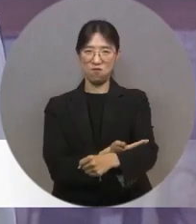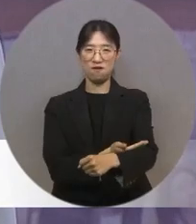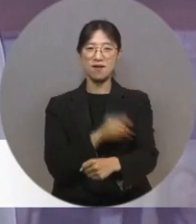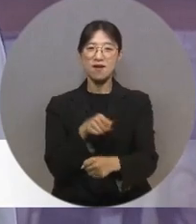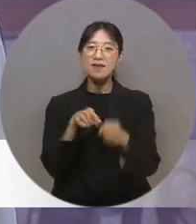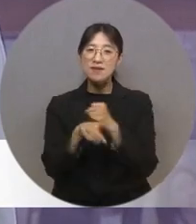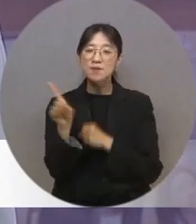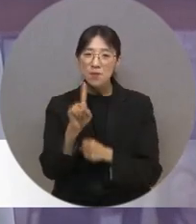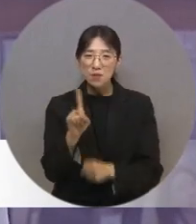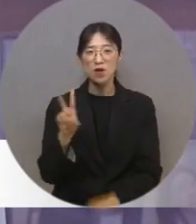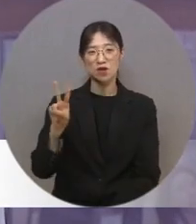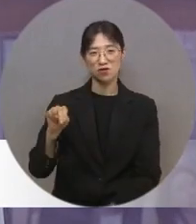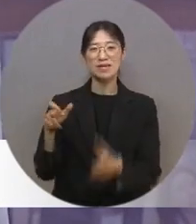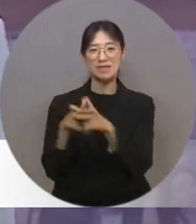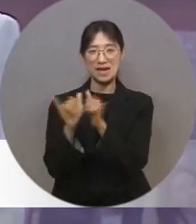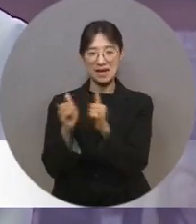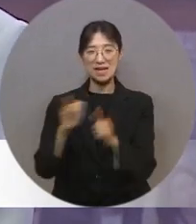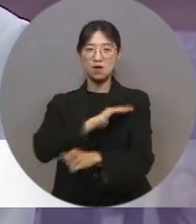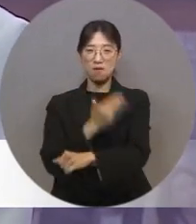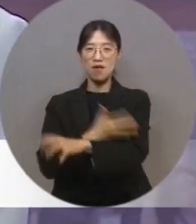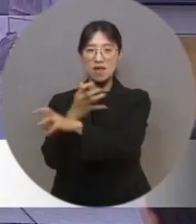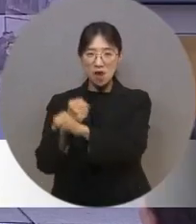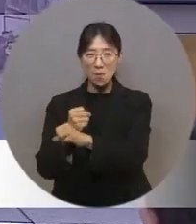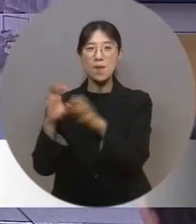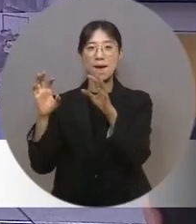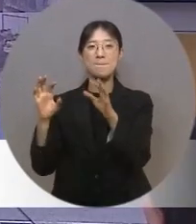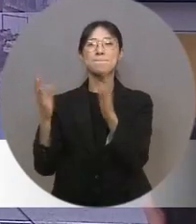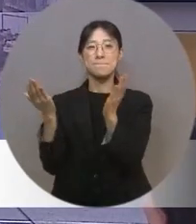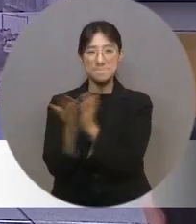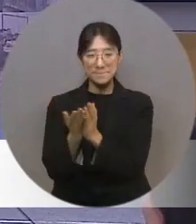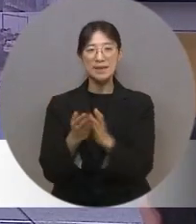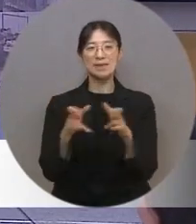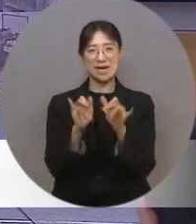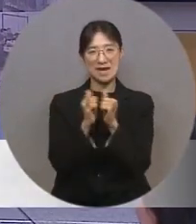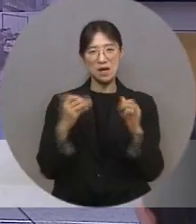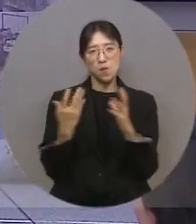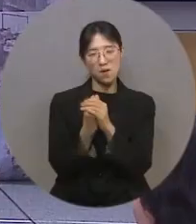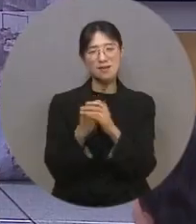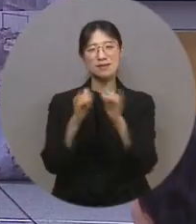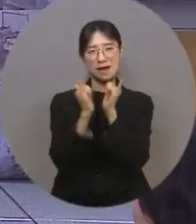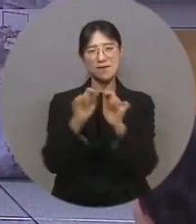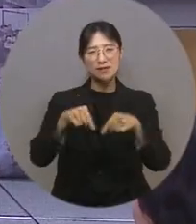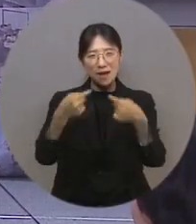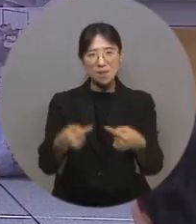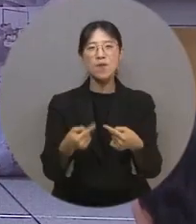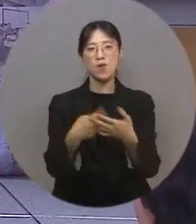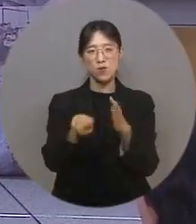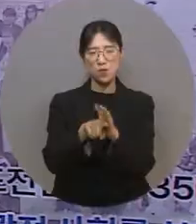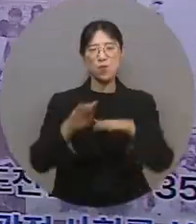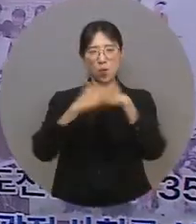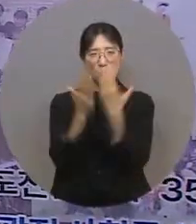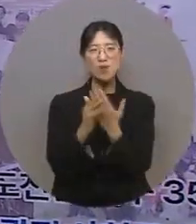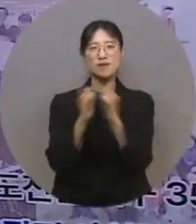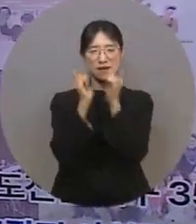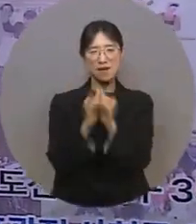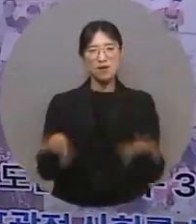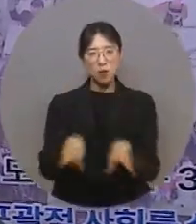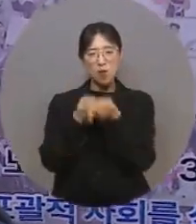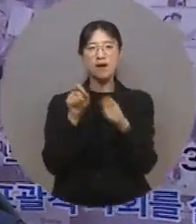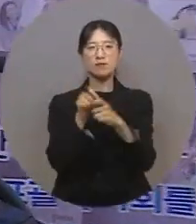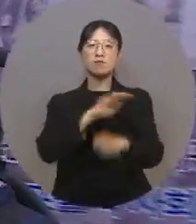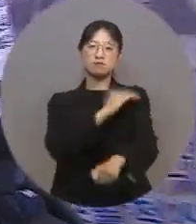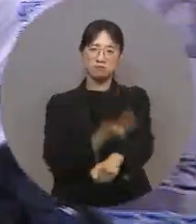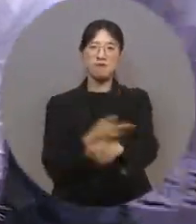포괄적 접근권은 유엔 장애인 권리협약에 따라 장애인의 완전한 사회 참여를 위한 모든 사회에서의 종합적